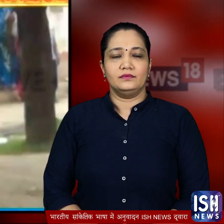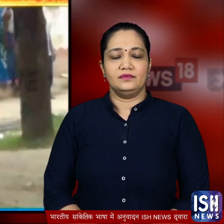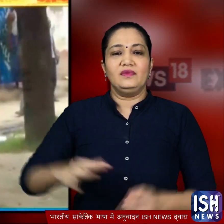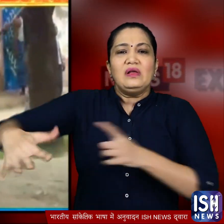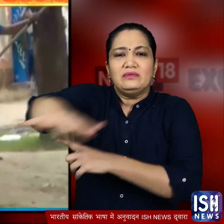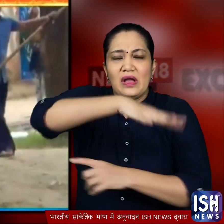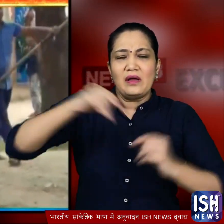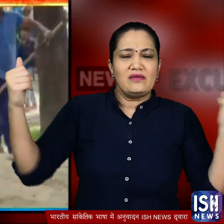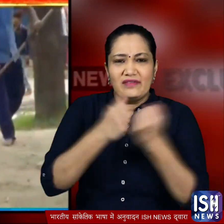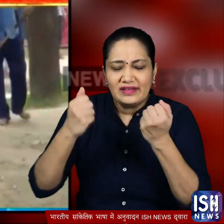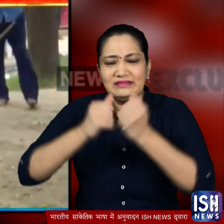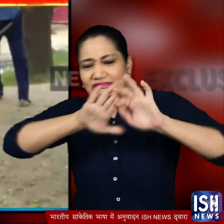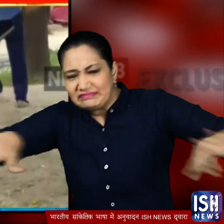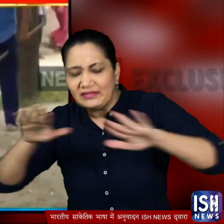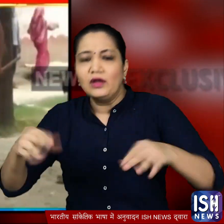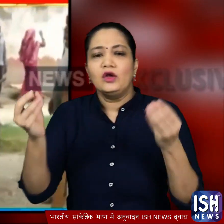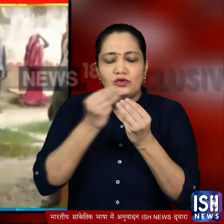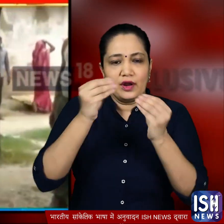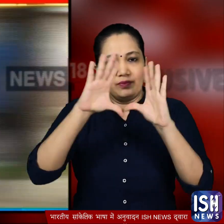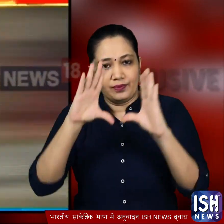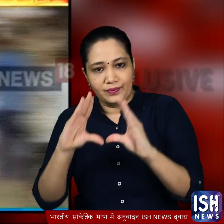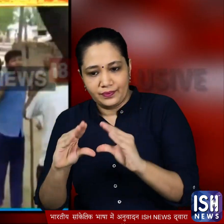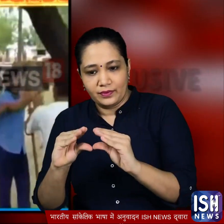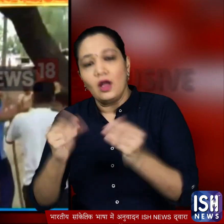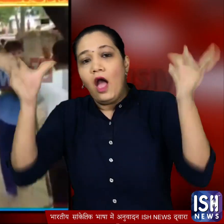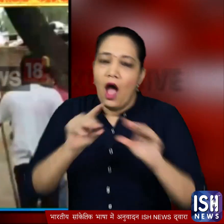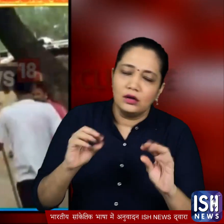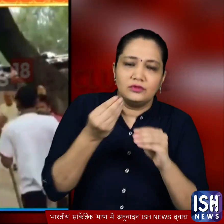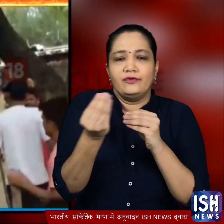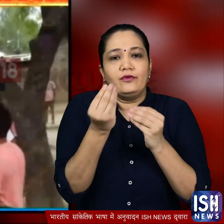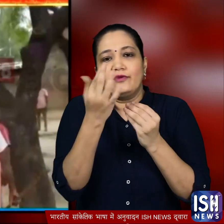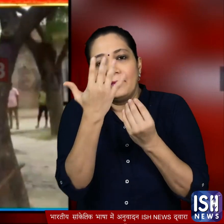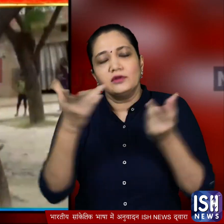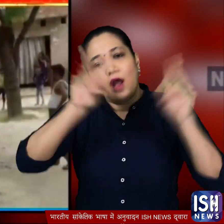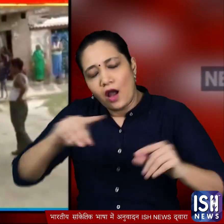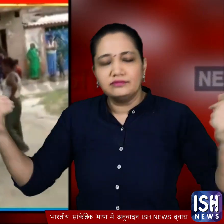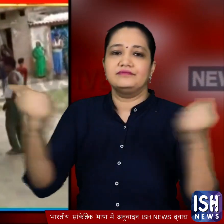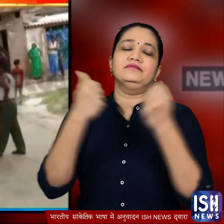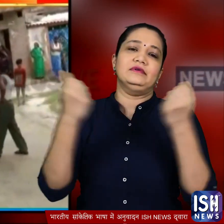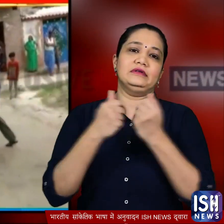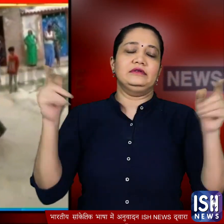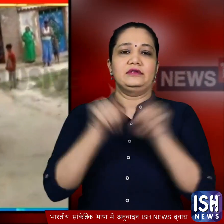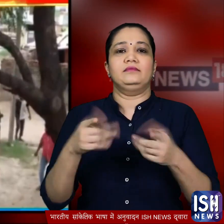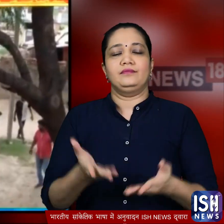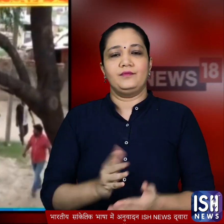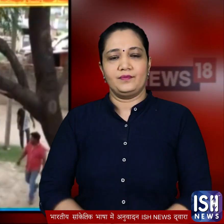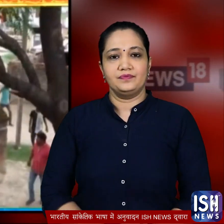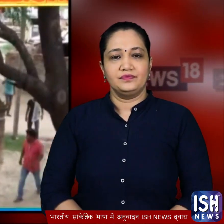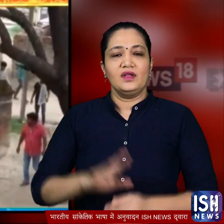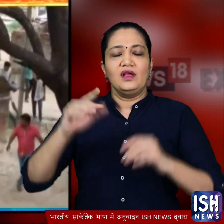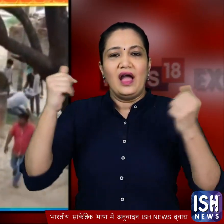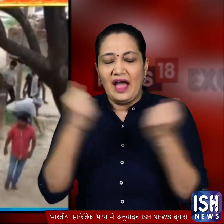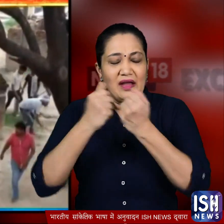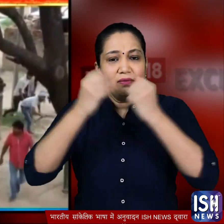इलाके के लोगों के बीच बचाव करने पर मामला थोड़ी देर के लिए शांत भी होता, लेकिन चंद मिनटों में हालात दोबारा जस के तस बन जाते। जब